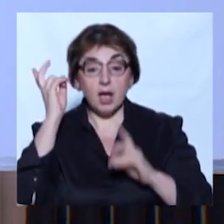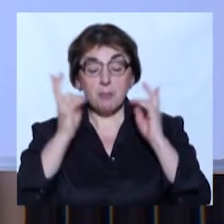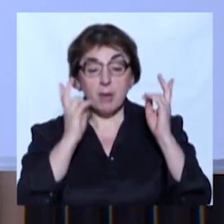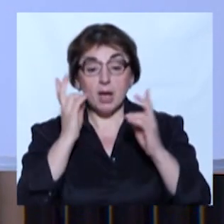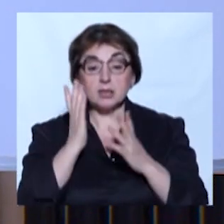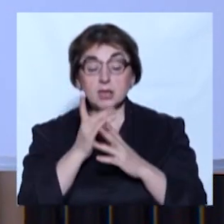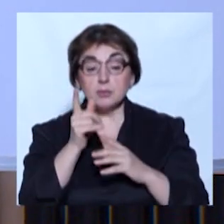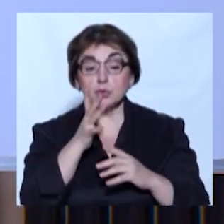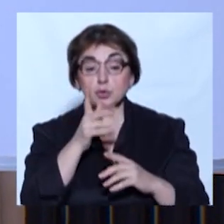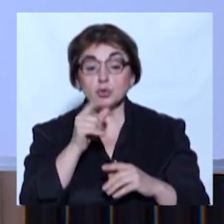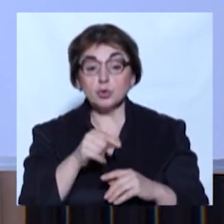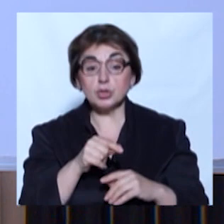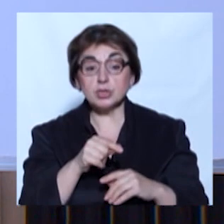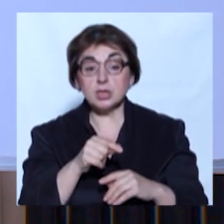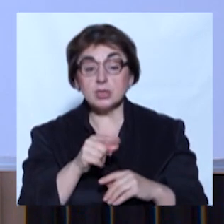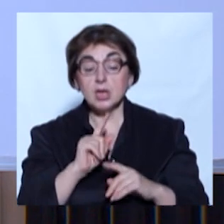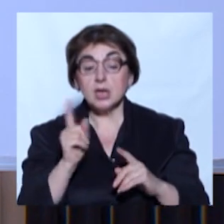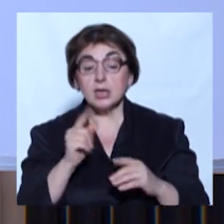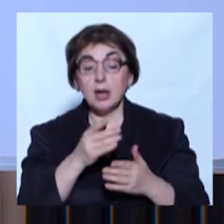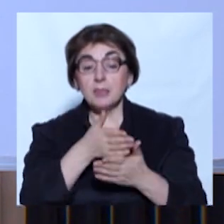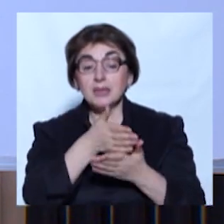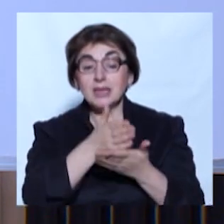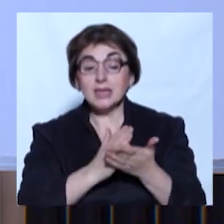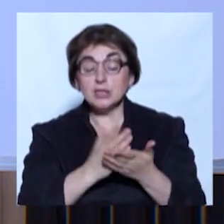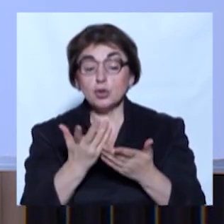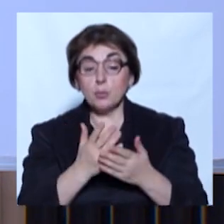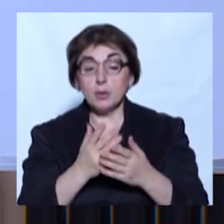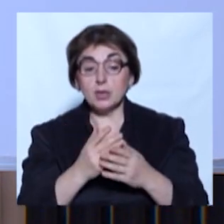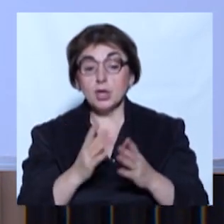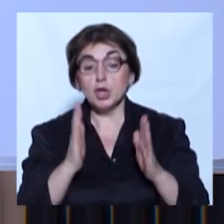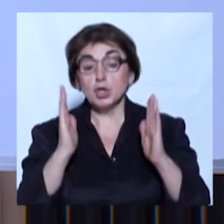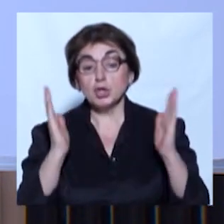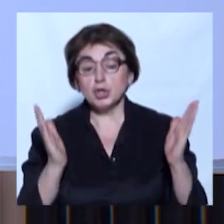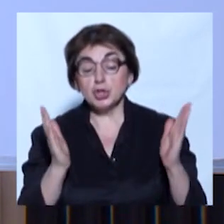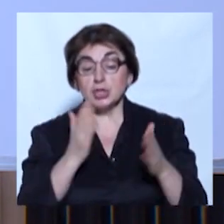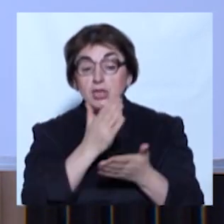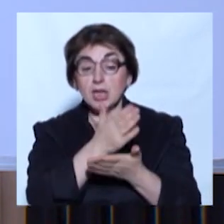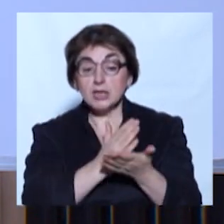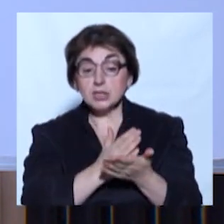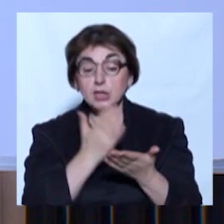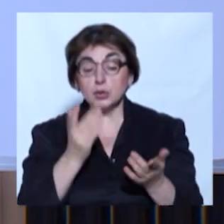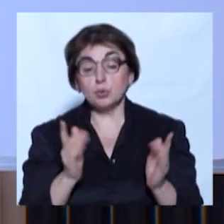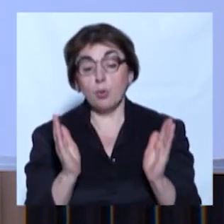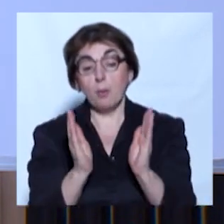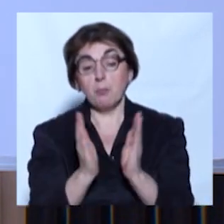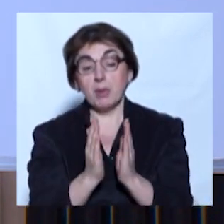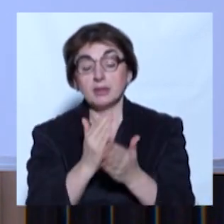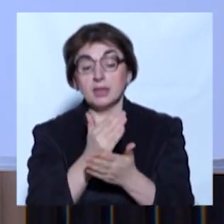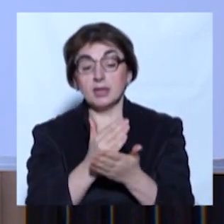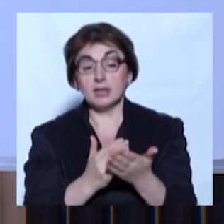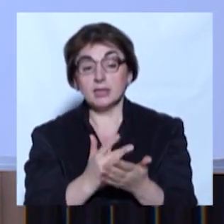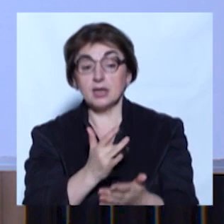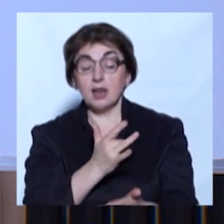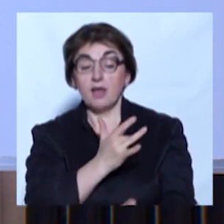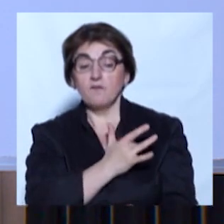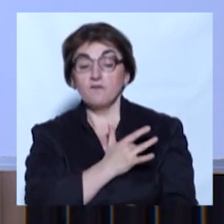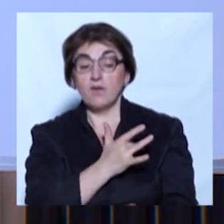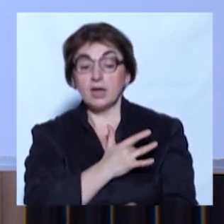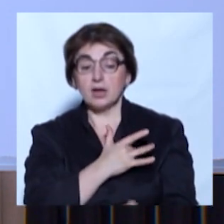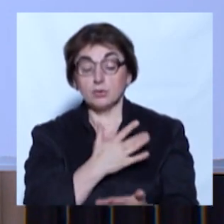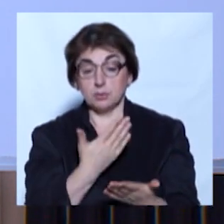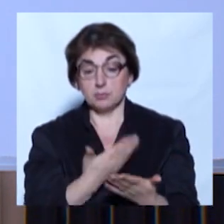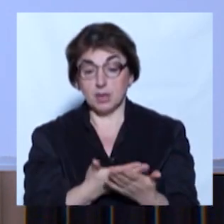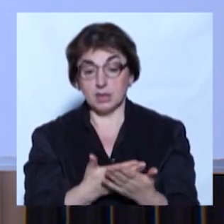როდესაც სახაზავის რა ნაწილი იქნება ჰაერში? გამოთქვათ ვარაუდი, პატარა თუ დიდი ნაწილი? მოდით დავწეროთ